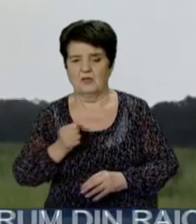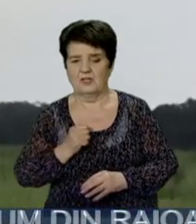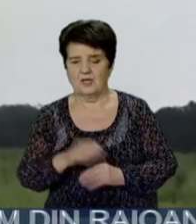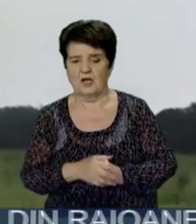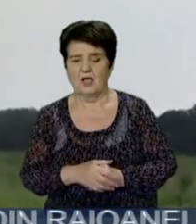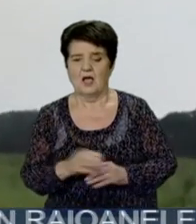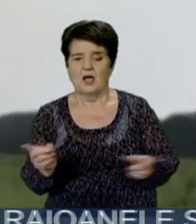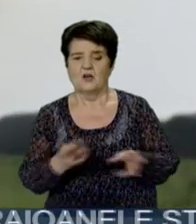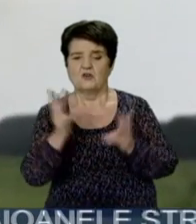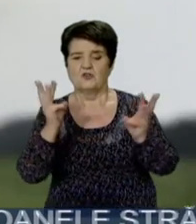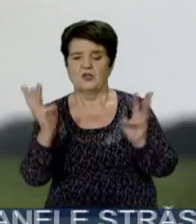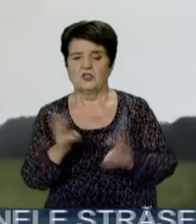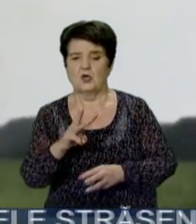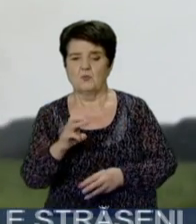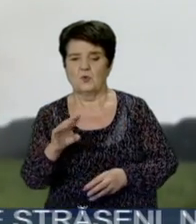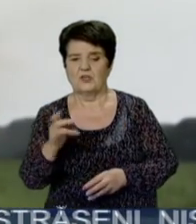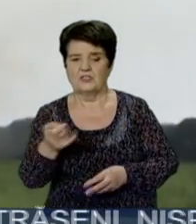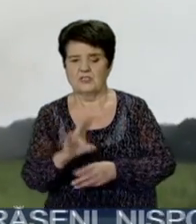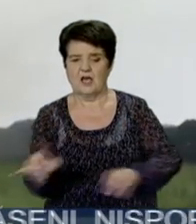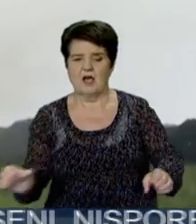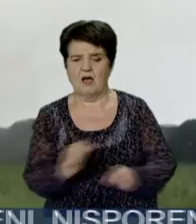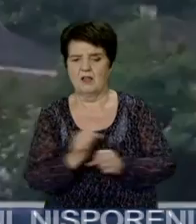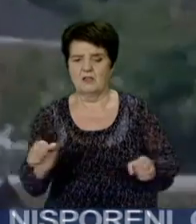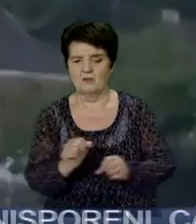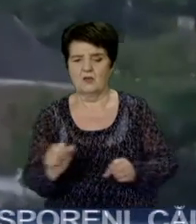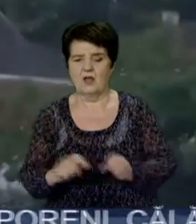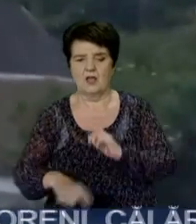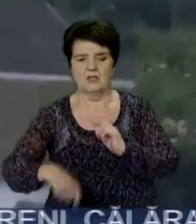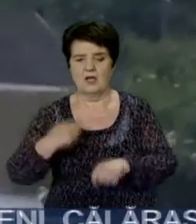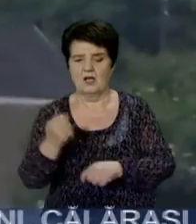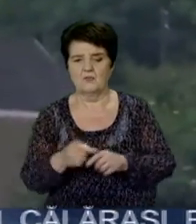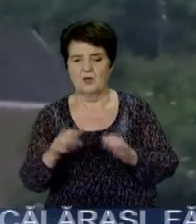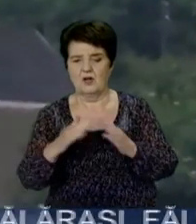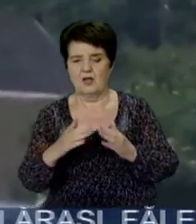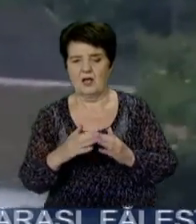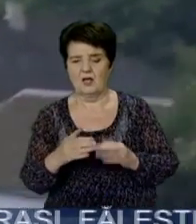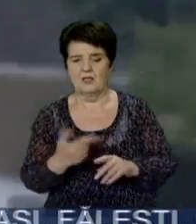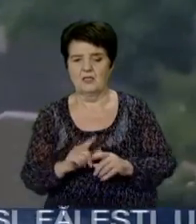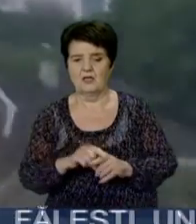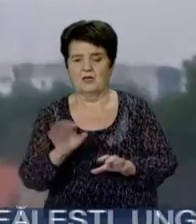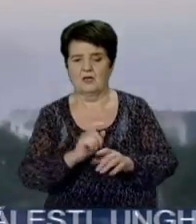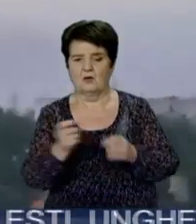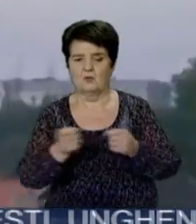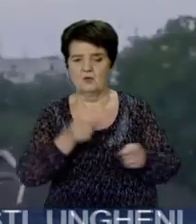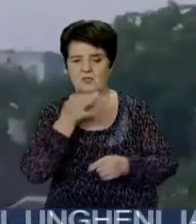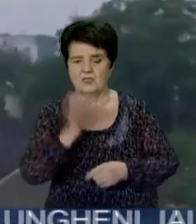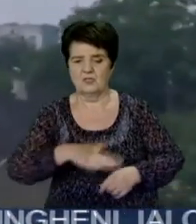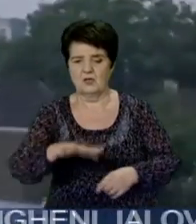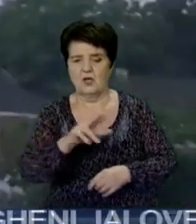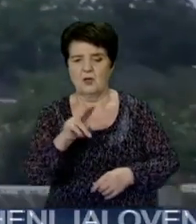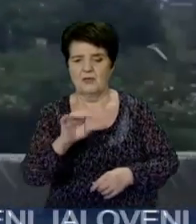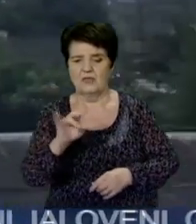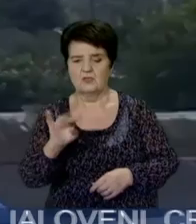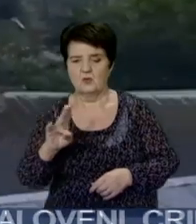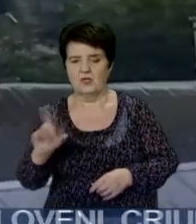urma incendiului, muniția depozitată a detonat. Există pagube la clădiri rezidențiale, anunța așa zisele autorități din peninsulă. Cel puțin